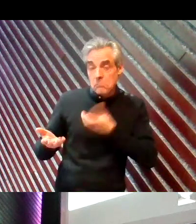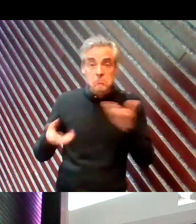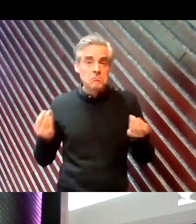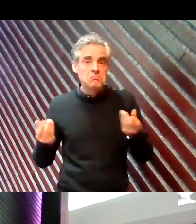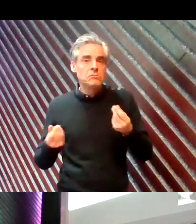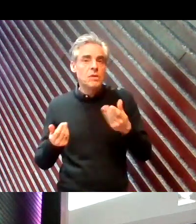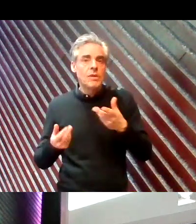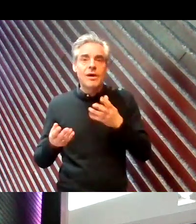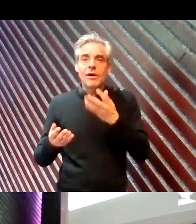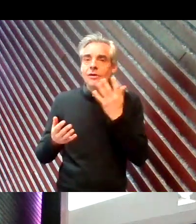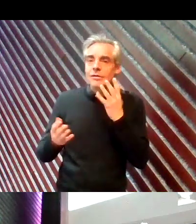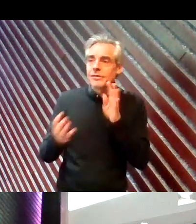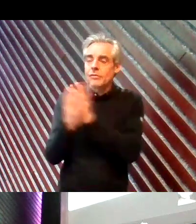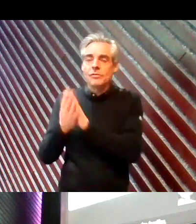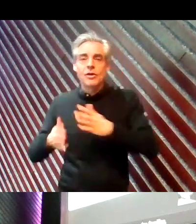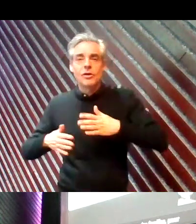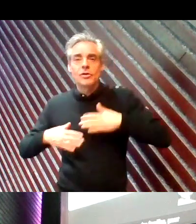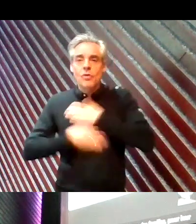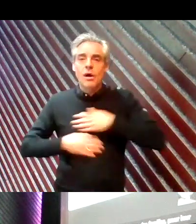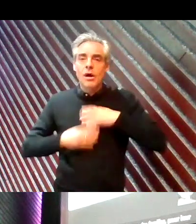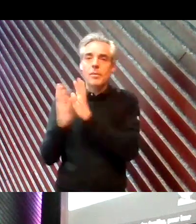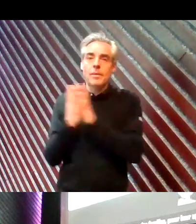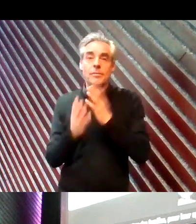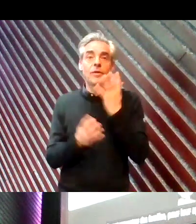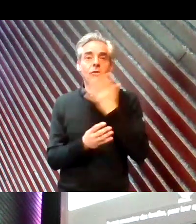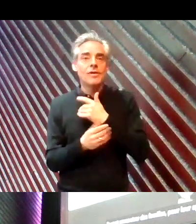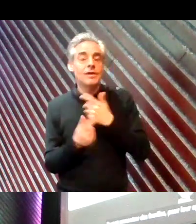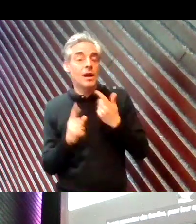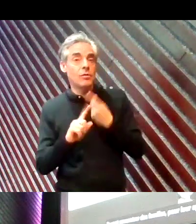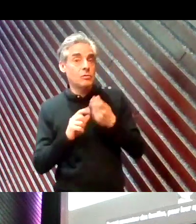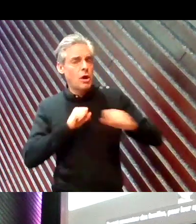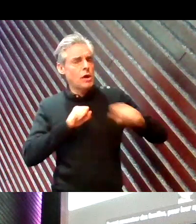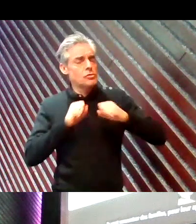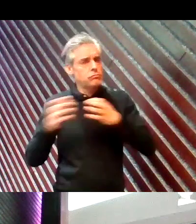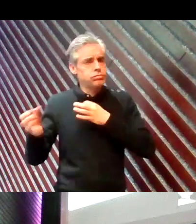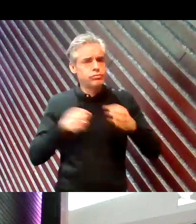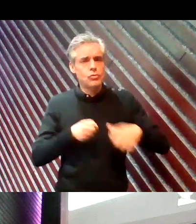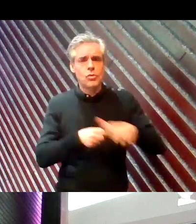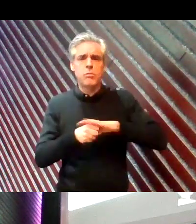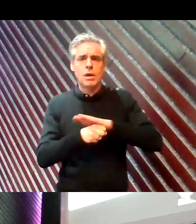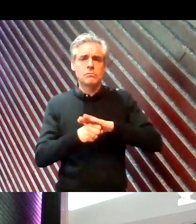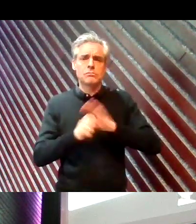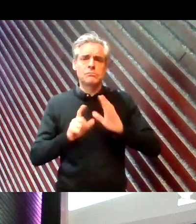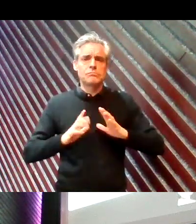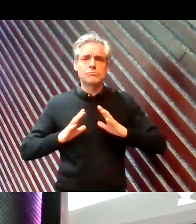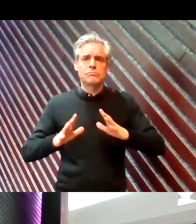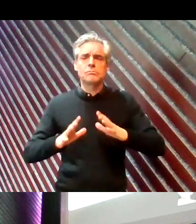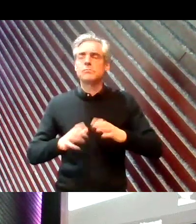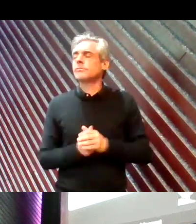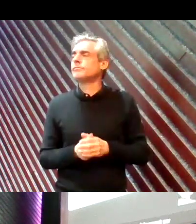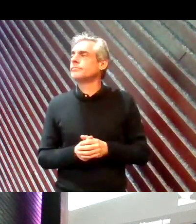de la convivialité des moments de jour. Donc ça, c'est important, ils sont en action pleinement sur les